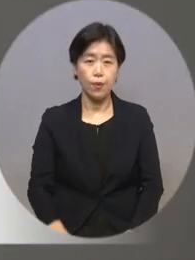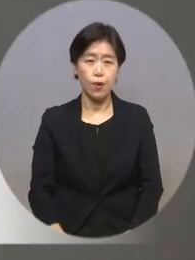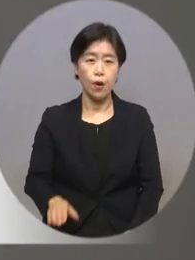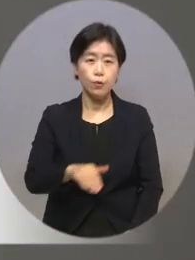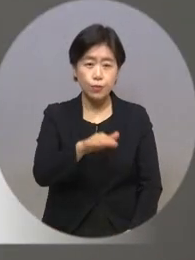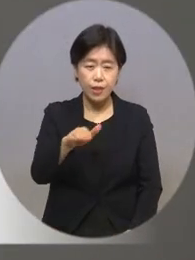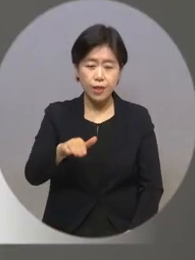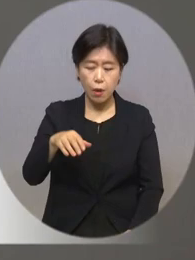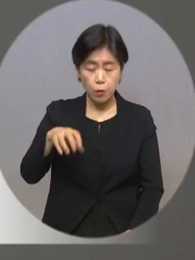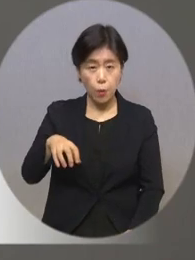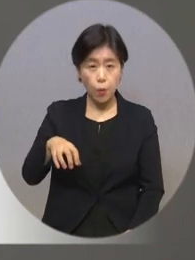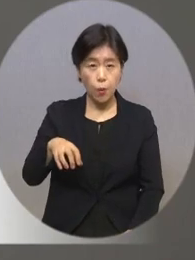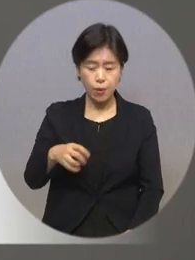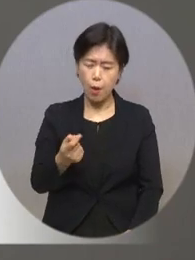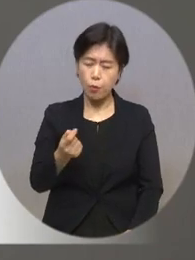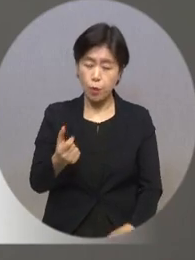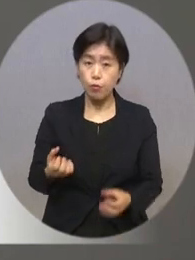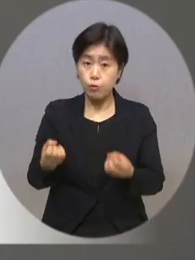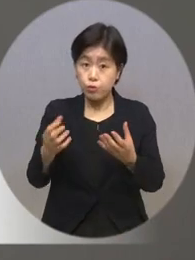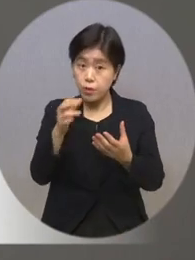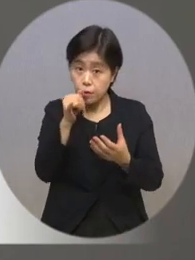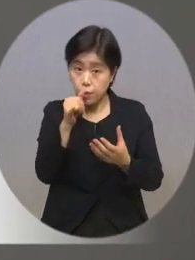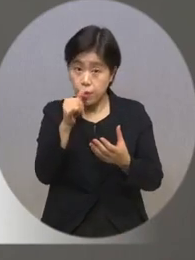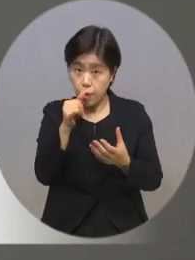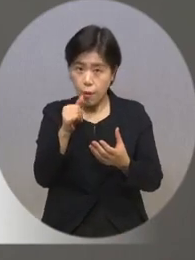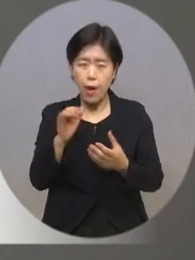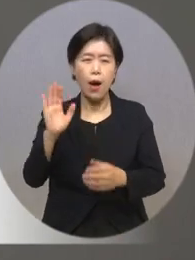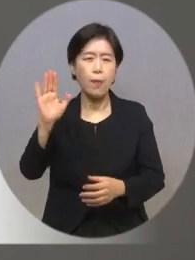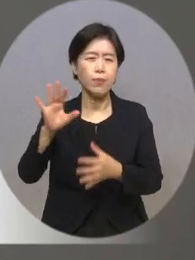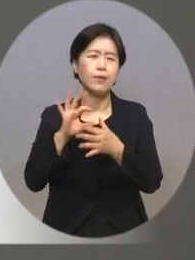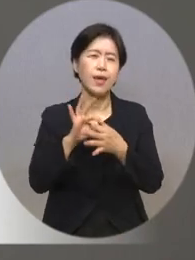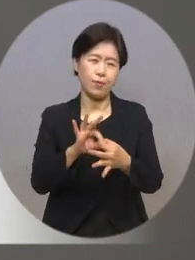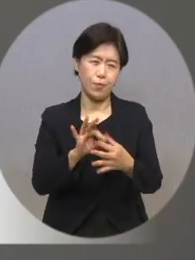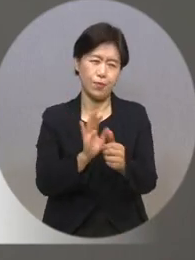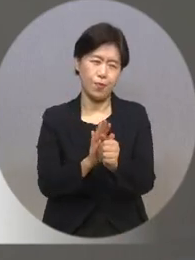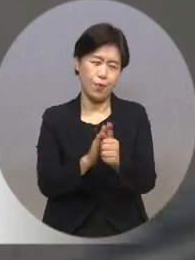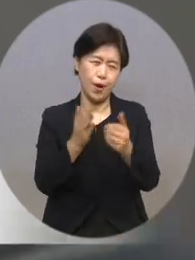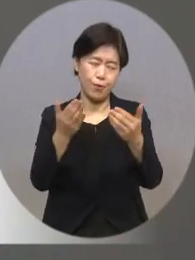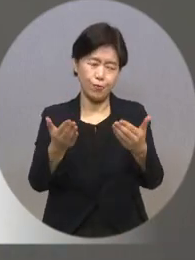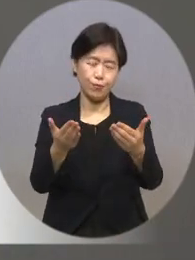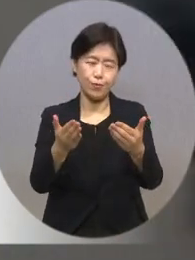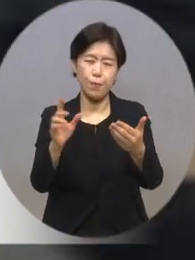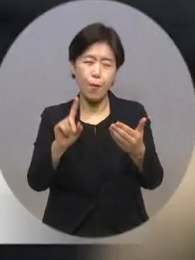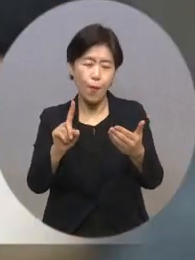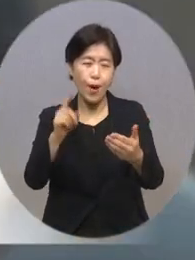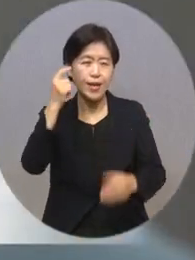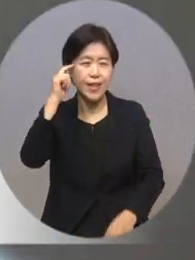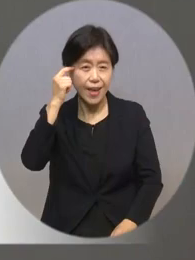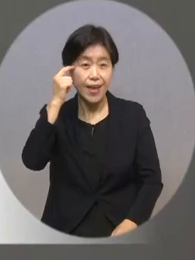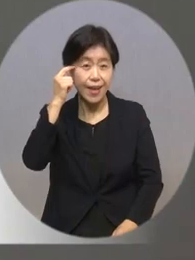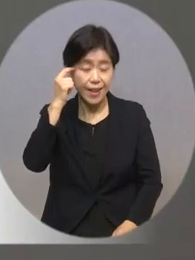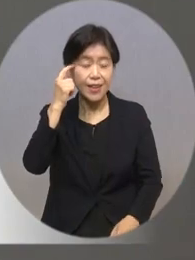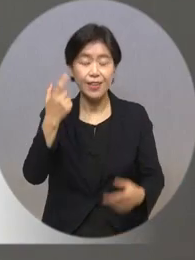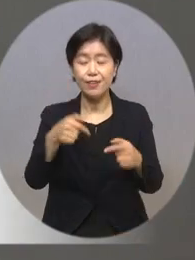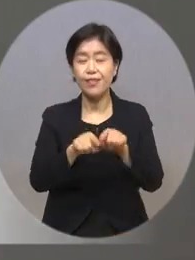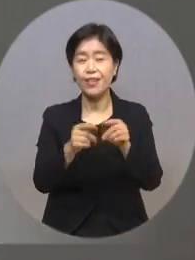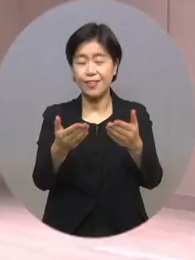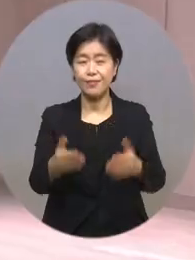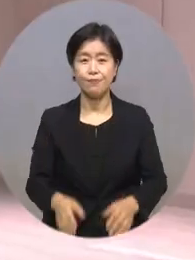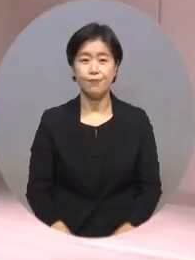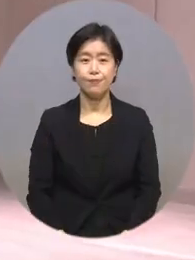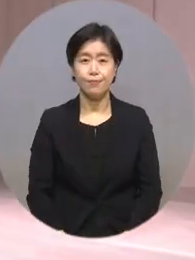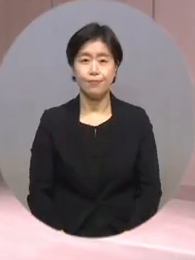이런 작은 축제가 있다면 빠지지 않고 하고요. 지원할 수 있는 방법이 뭔가 생각해서 꼼꼼히 챙기도록